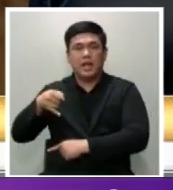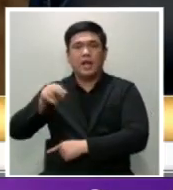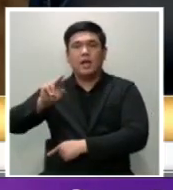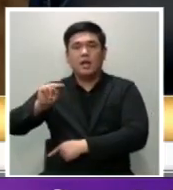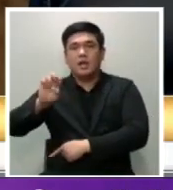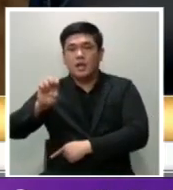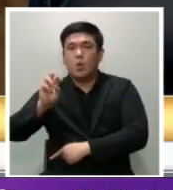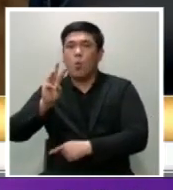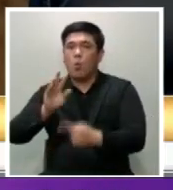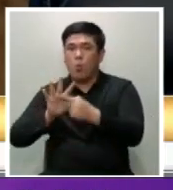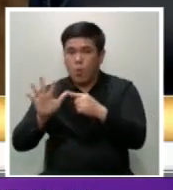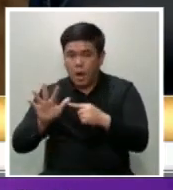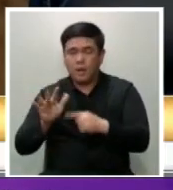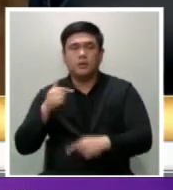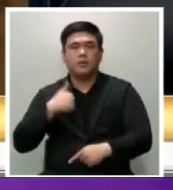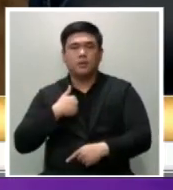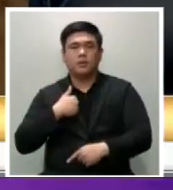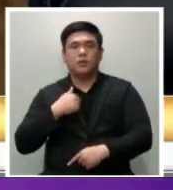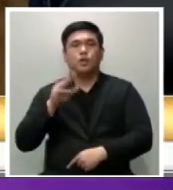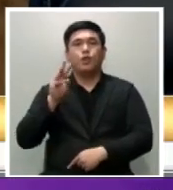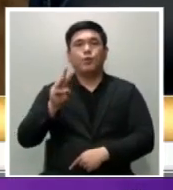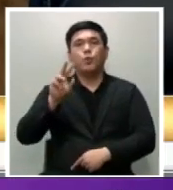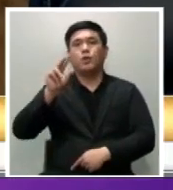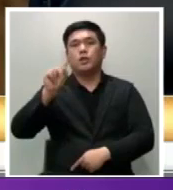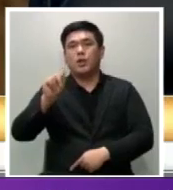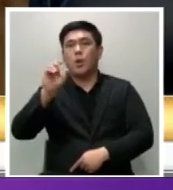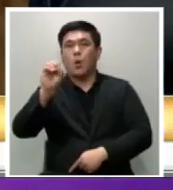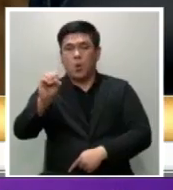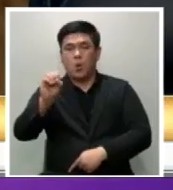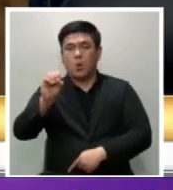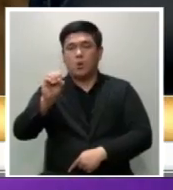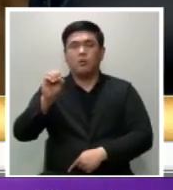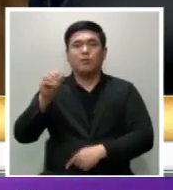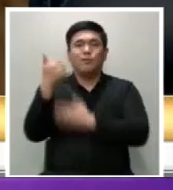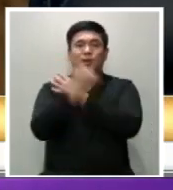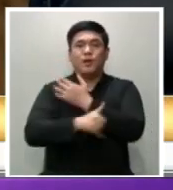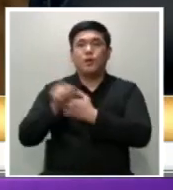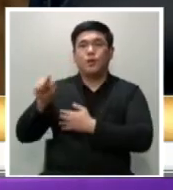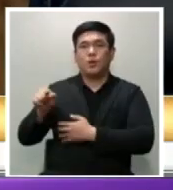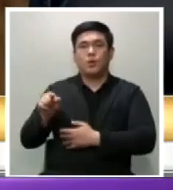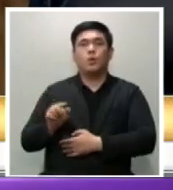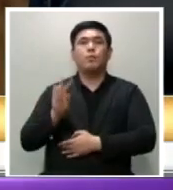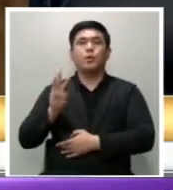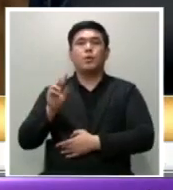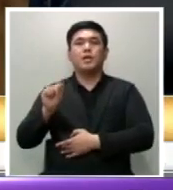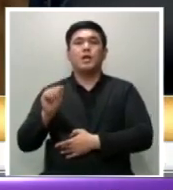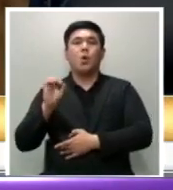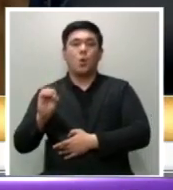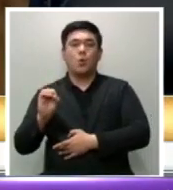ด์โดยองค์การการค้าโลกหรือ WTO หรือบางคนอาจอ่านเร็วๆ WTO ก็เ